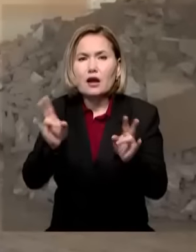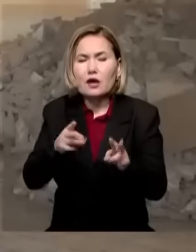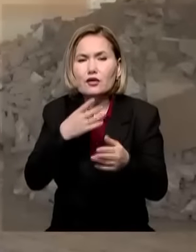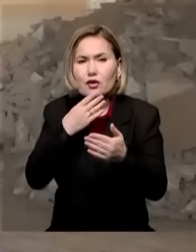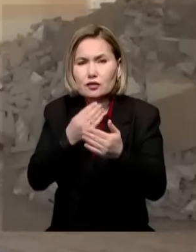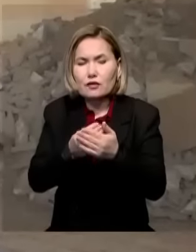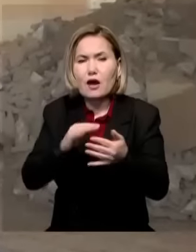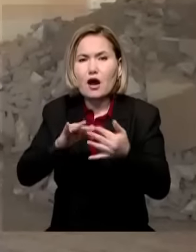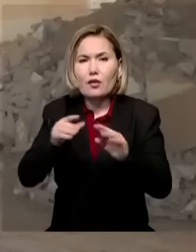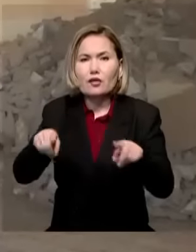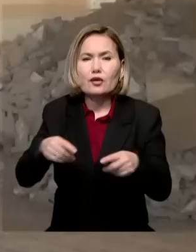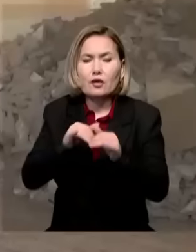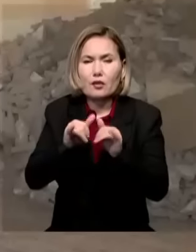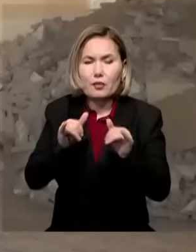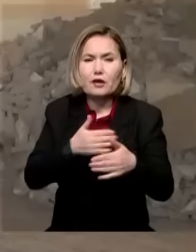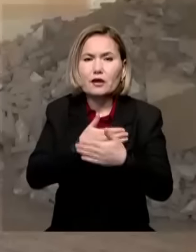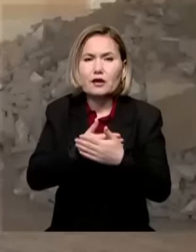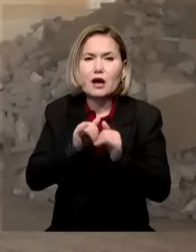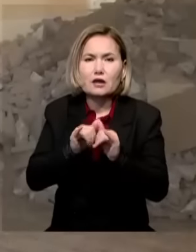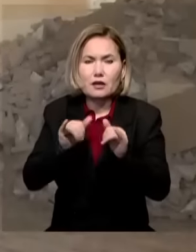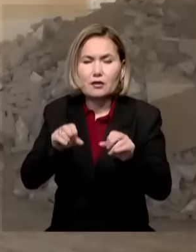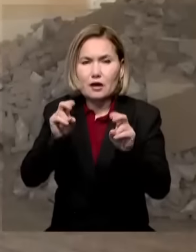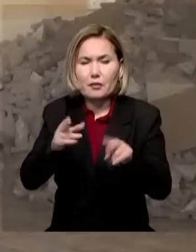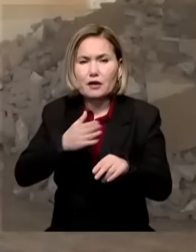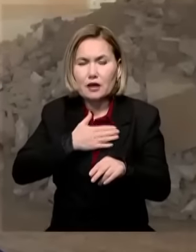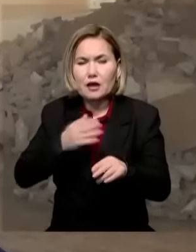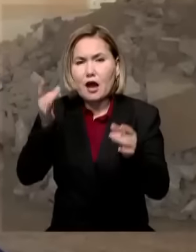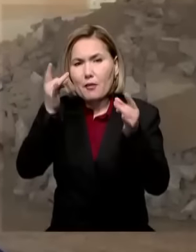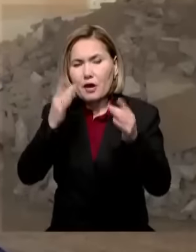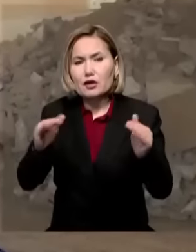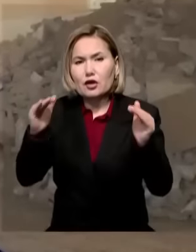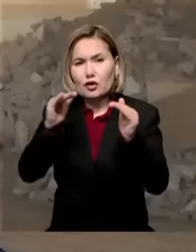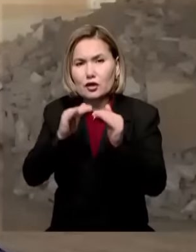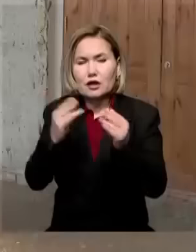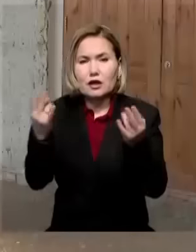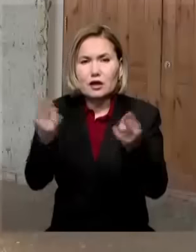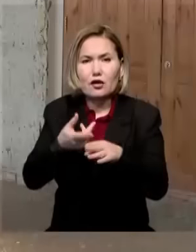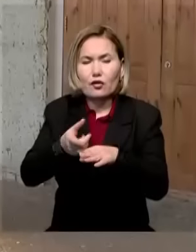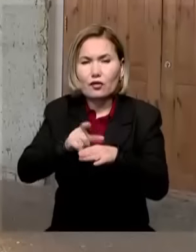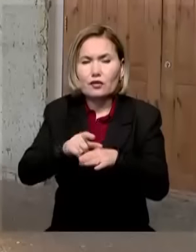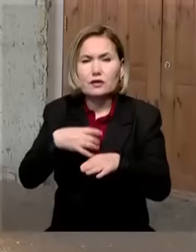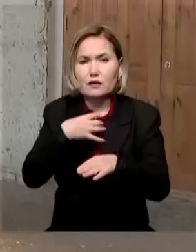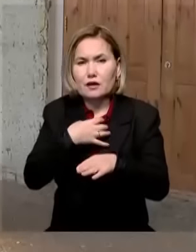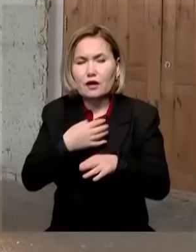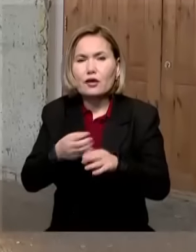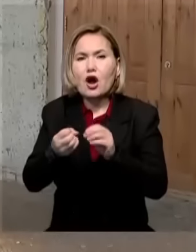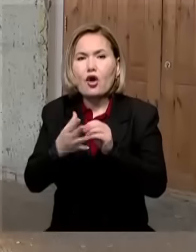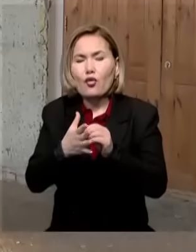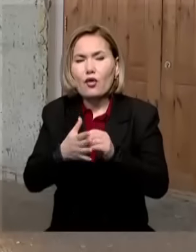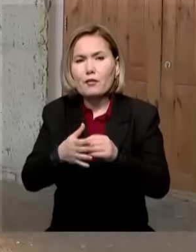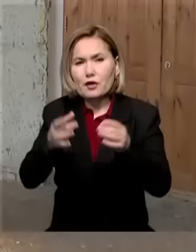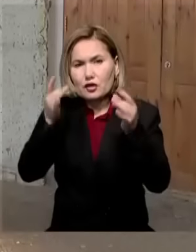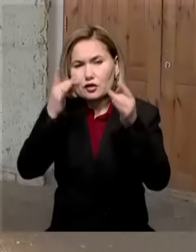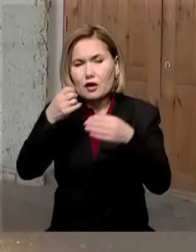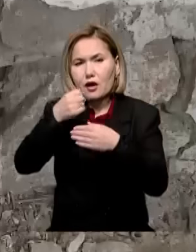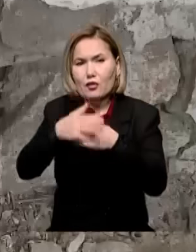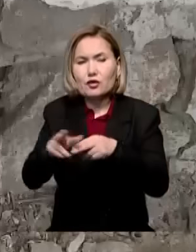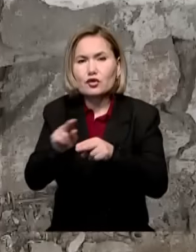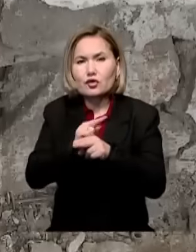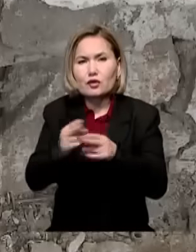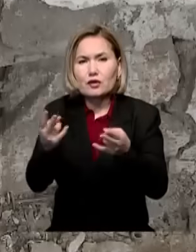елдерін көркейту, өз елдерін дамыту үшін бізге осындай мәдениет үйі өте керек. Қазір аймақта 15 шақты мәдениет нысаны жөндеуді